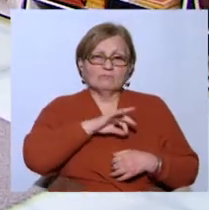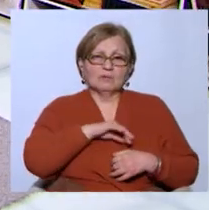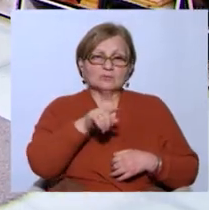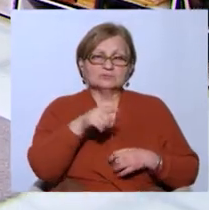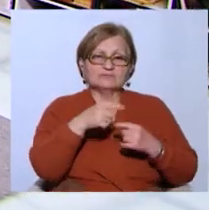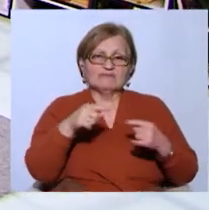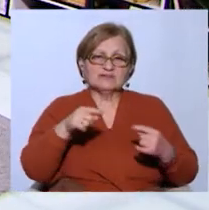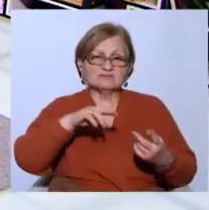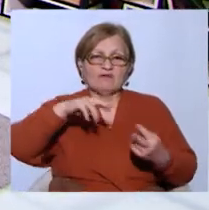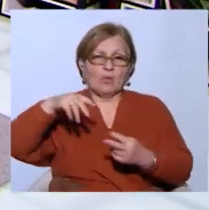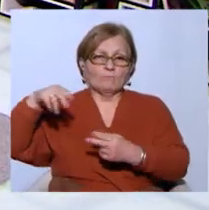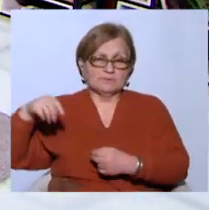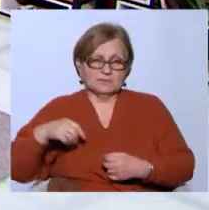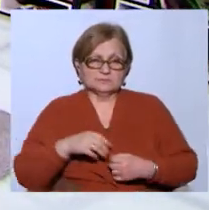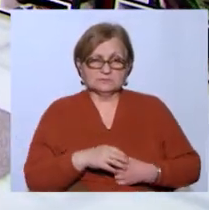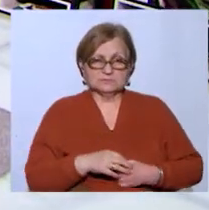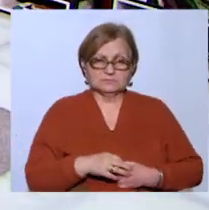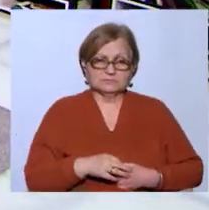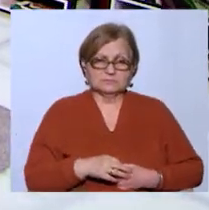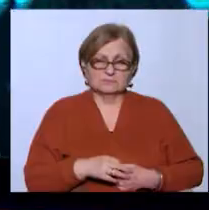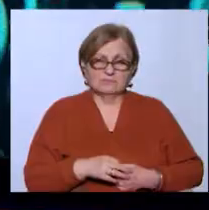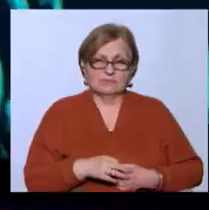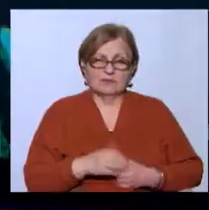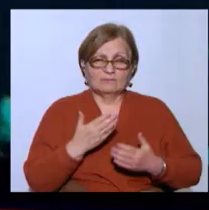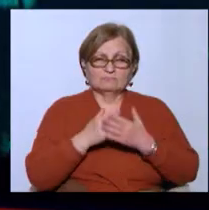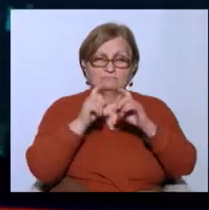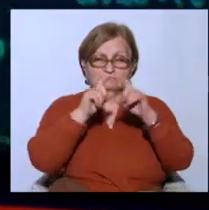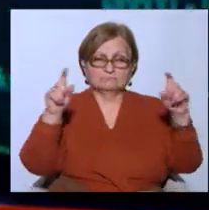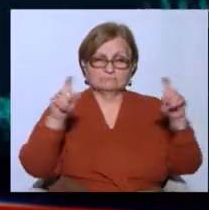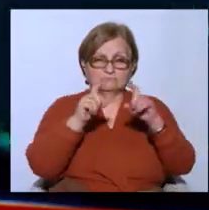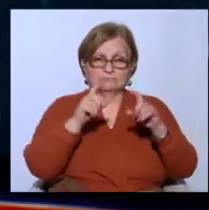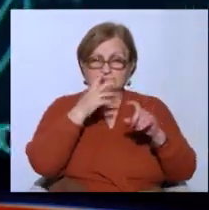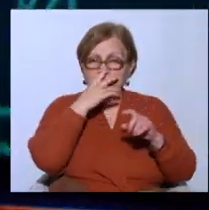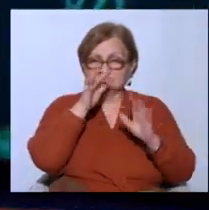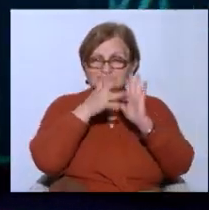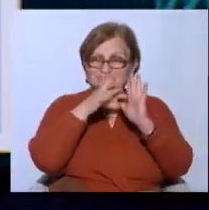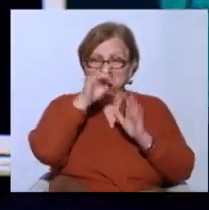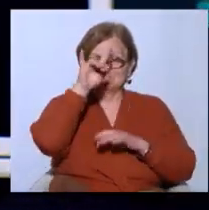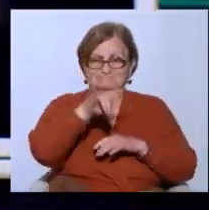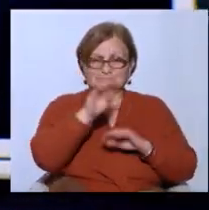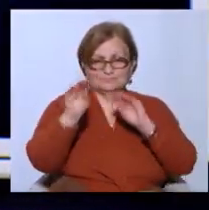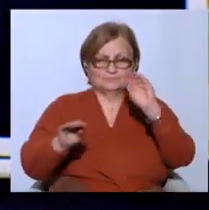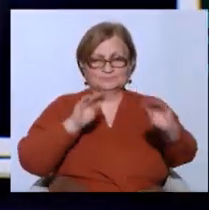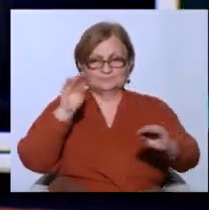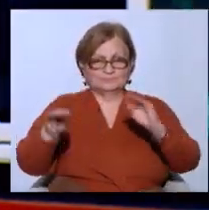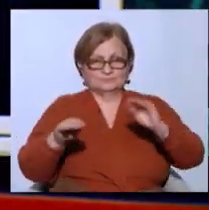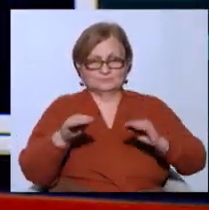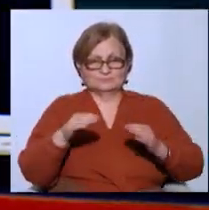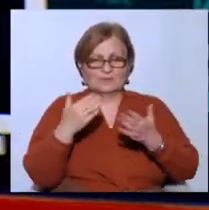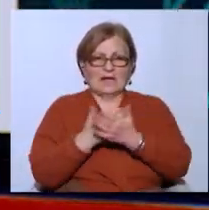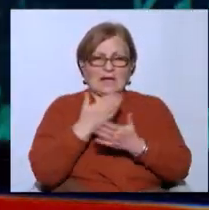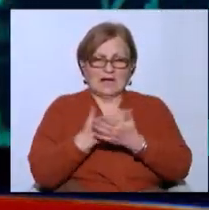მაგალითად, აი მაღაზიაში ვიტრინაზე გვინდა განვათავსოთ ნივთები.